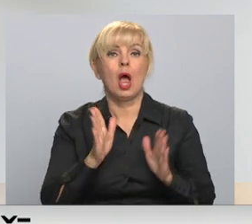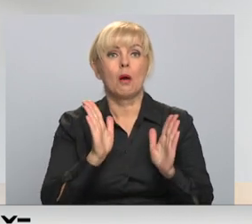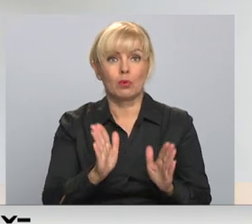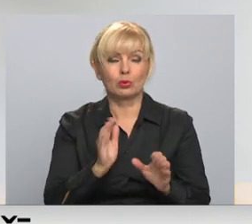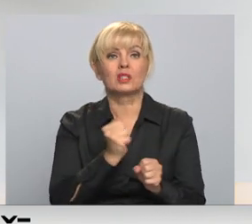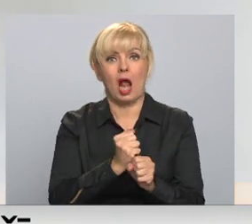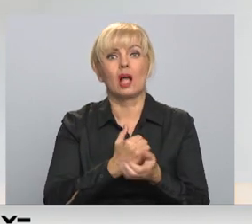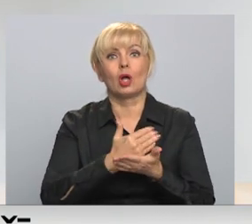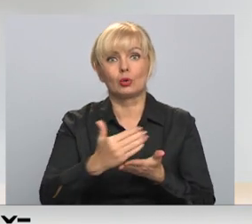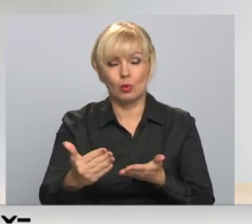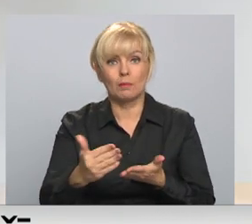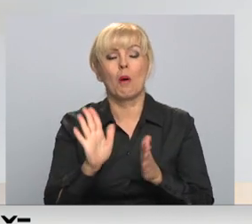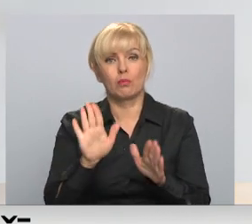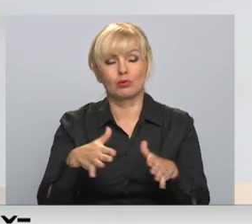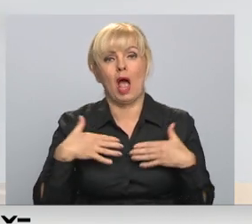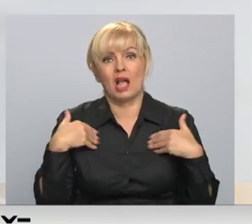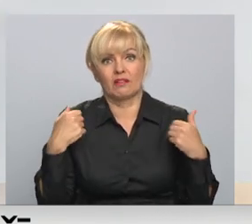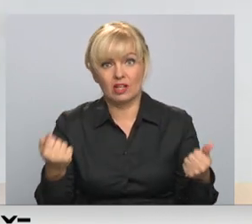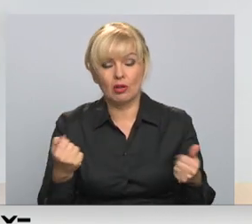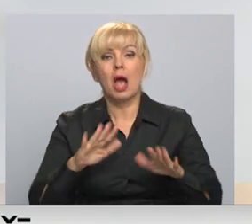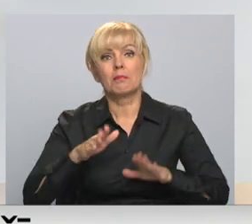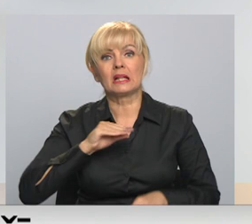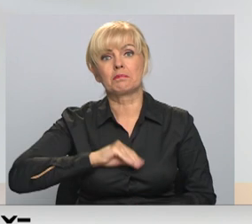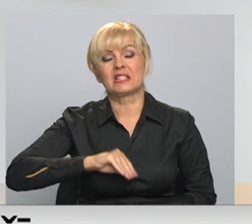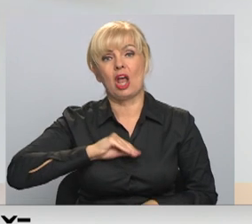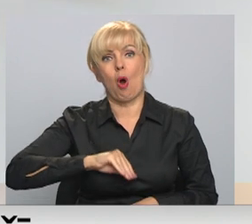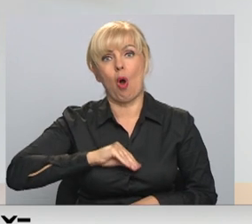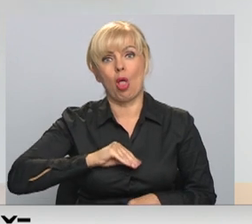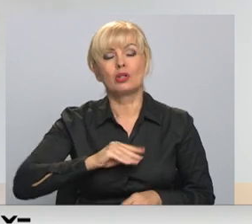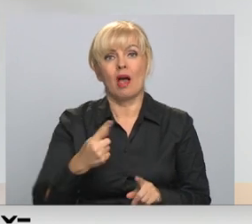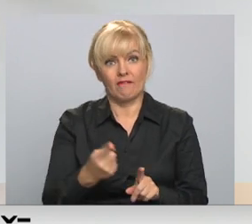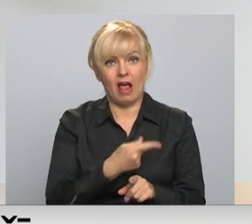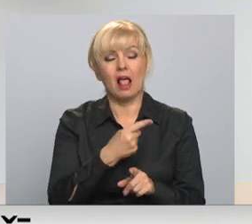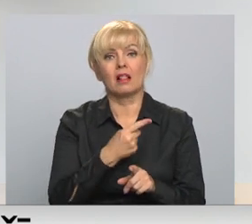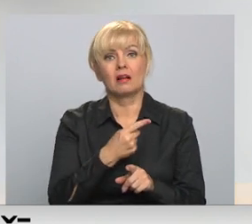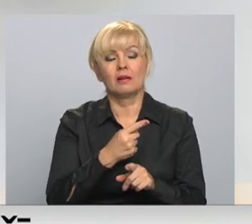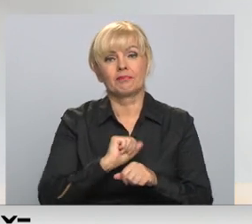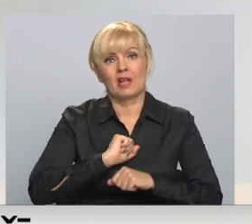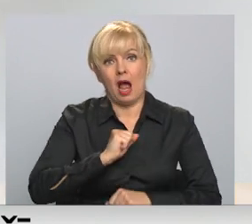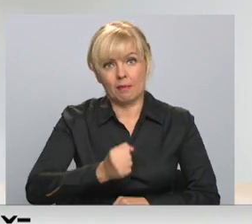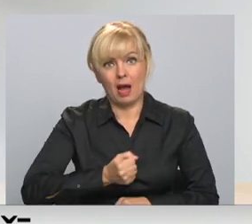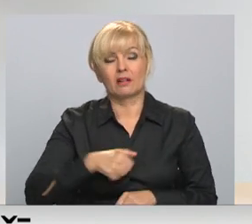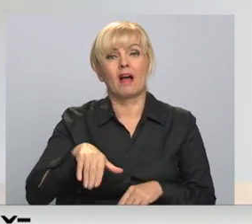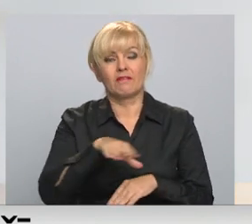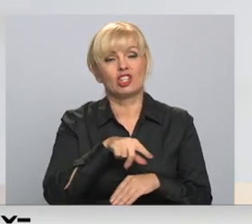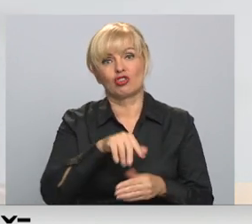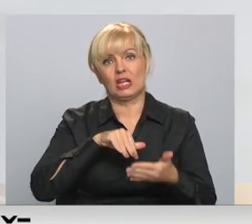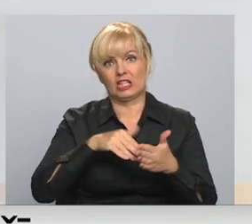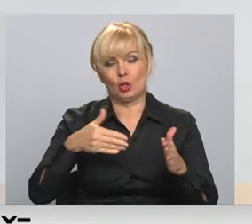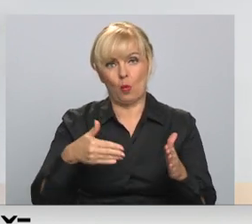būs strādātāji un atveseļosies. Bet, nu, psiholoģiski noteikti arī vēl būs jāpārvar šī